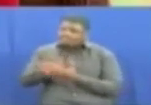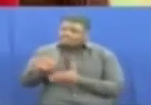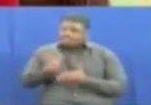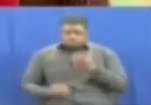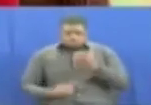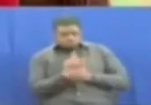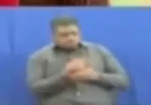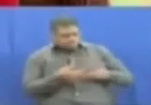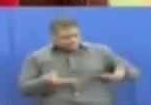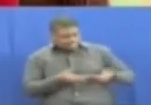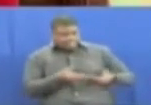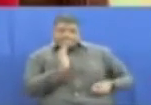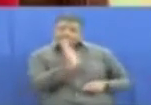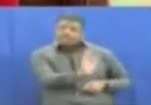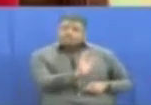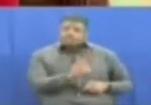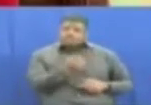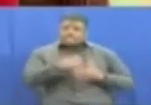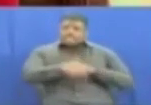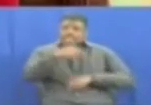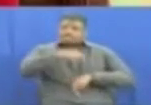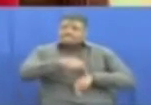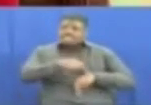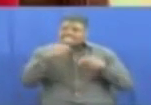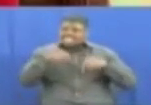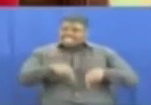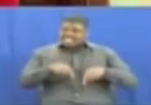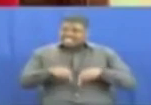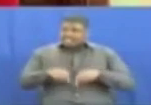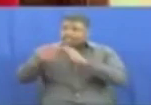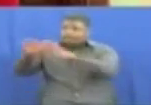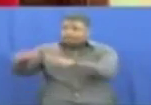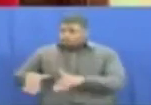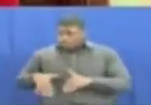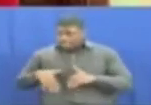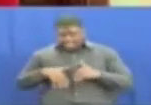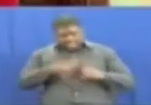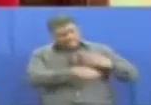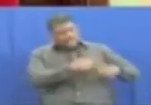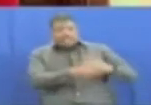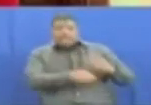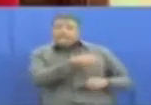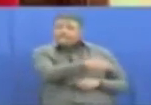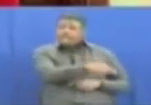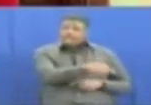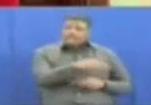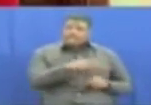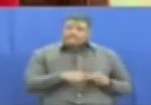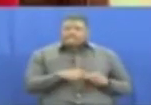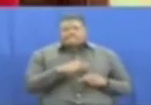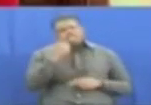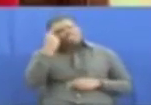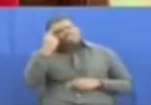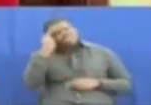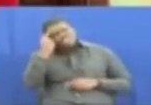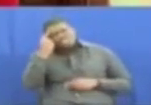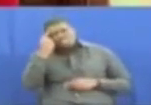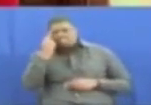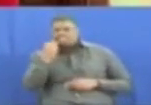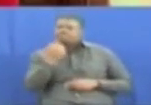chako. Katika kipindi hiki cha bunge kitakachokuwa kinaendelea, nilidhani ni